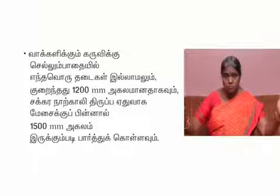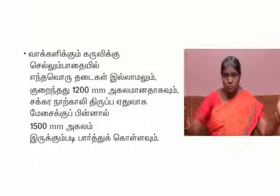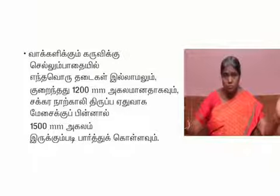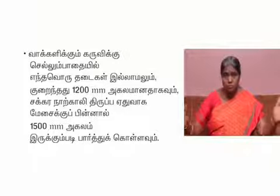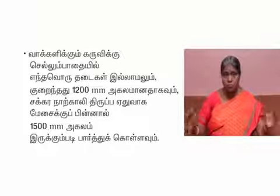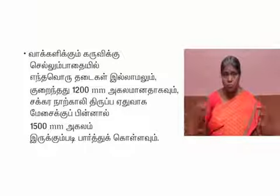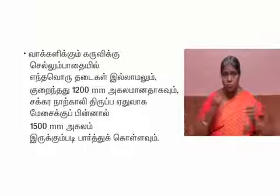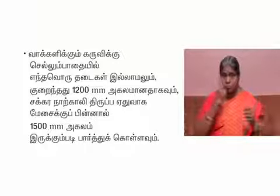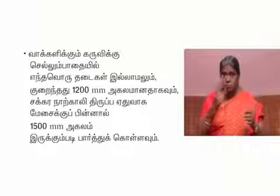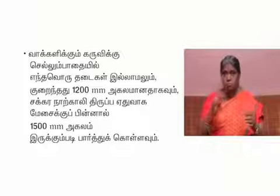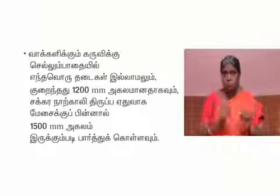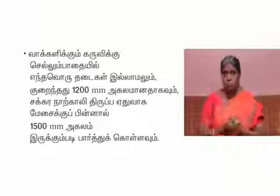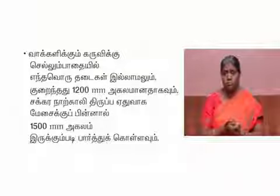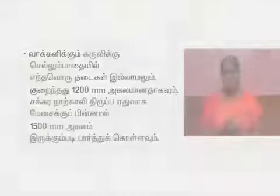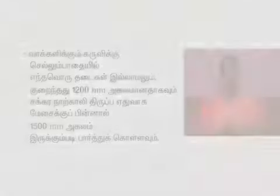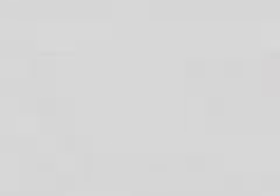கொள்ளவும்.